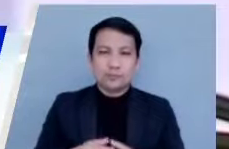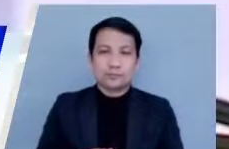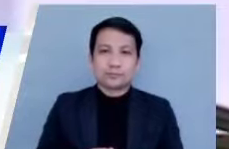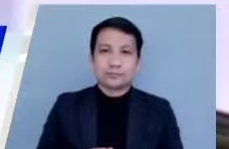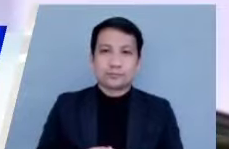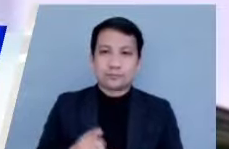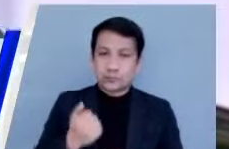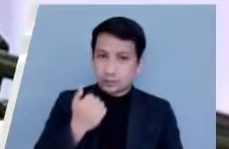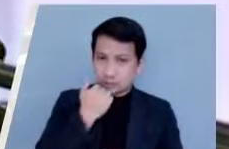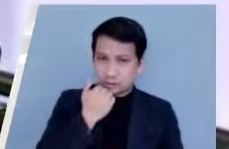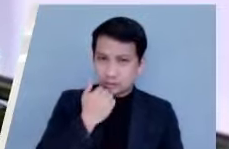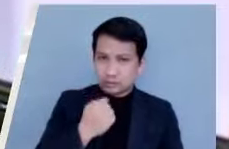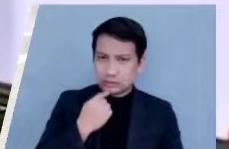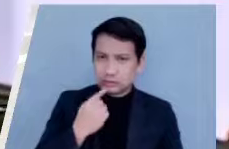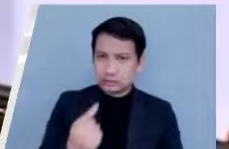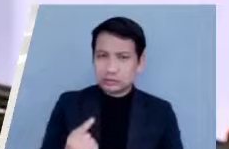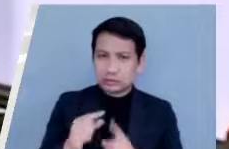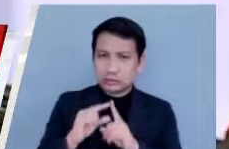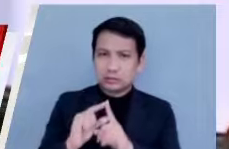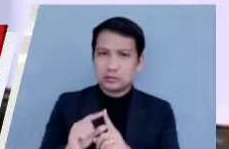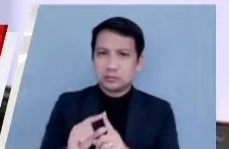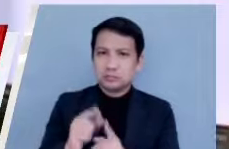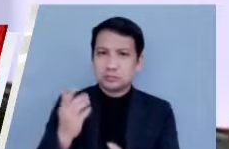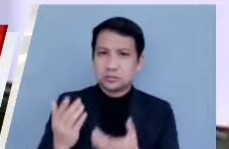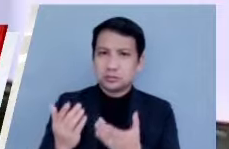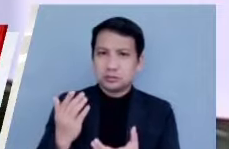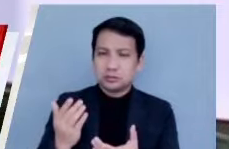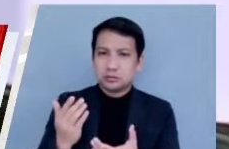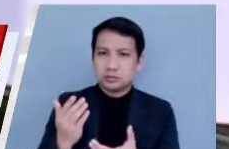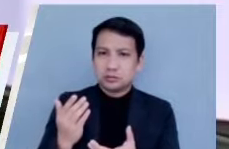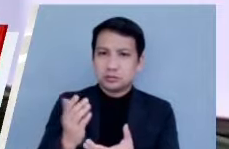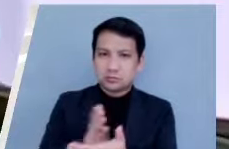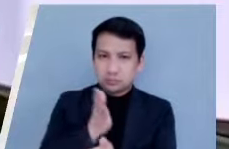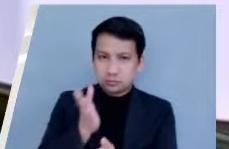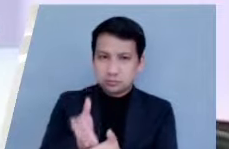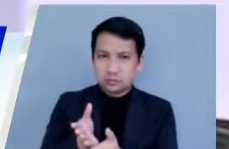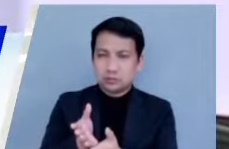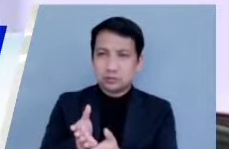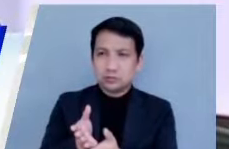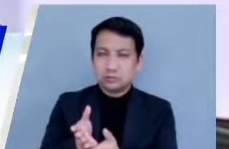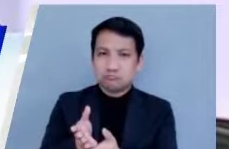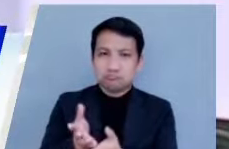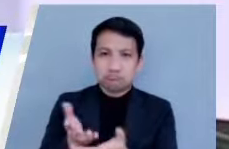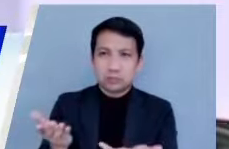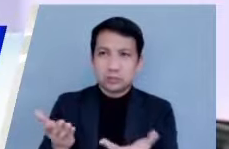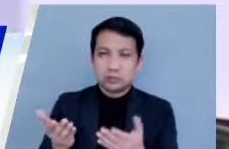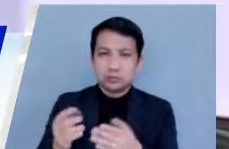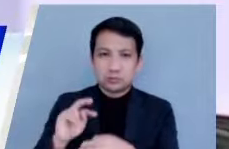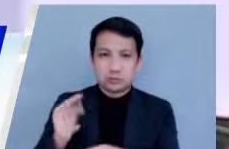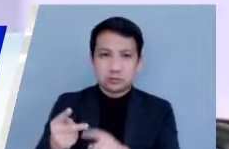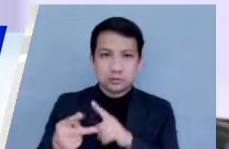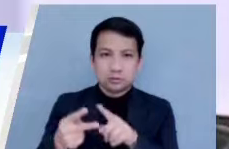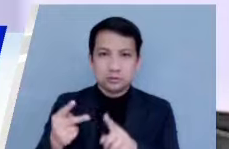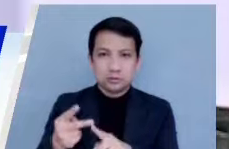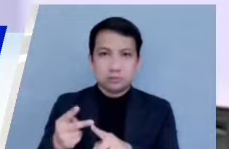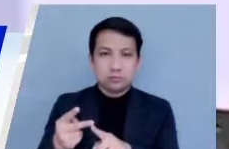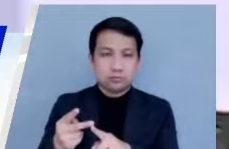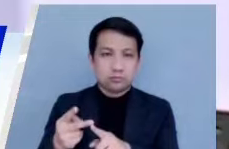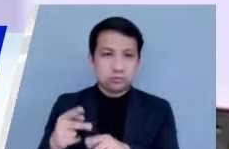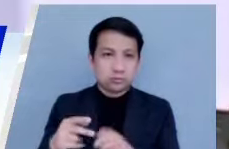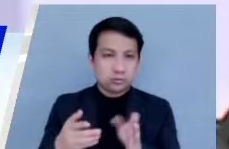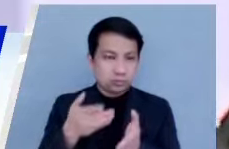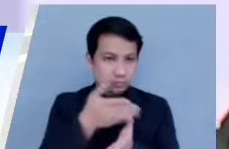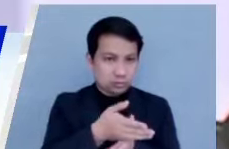akong nabanggit na baka papasok sa detention yung dalawa doon. At sinabi ko sa